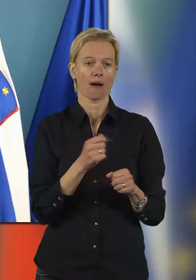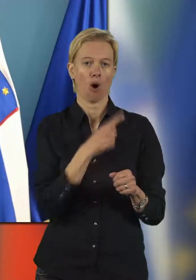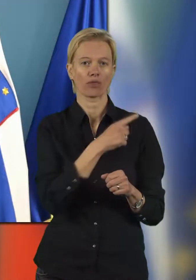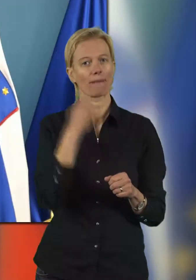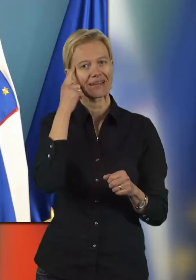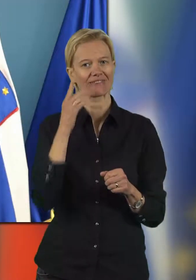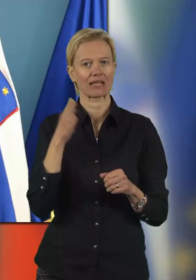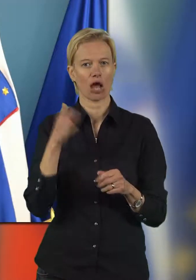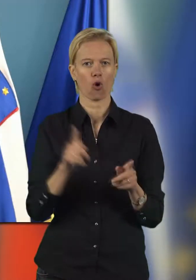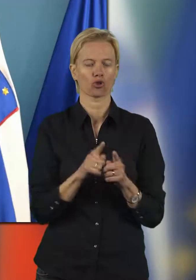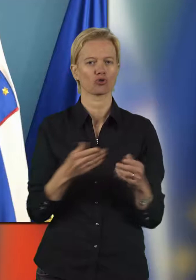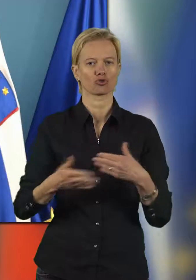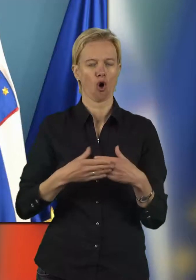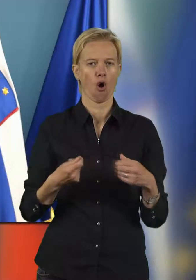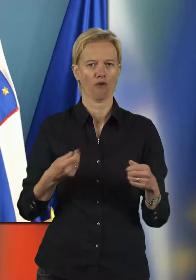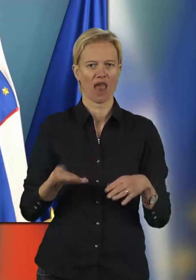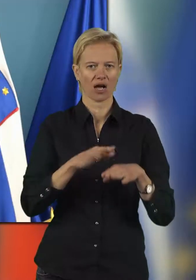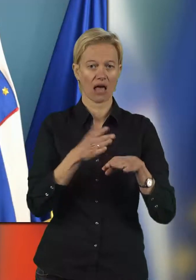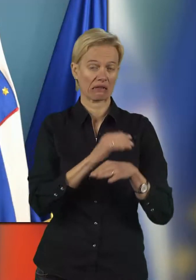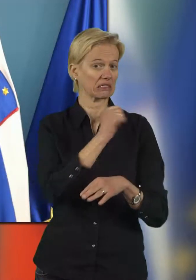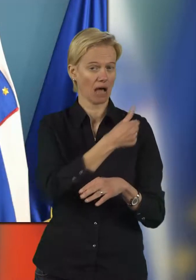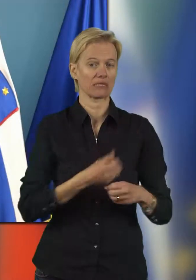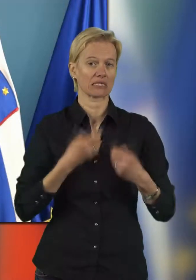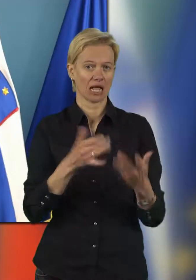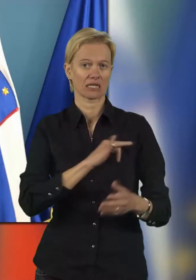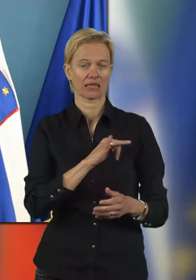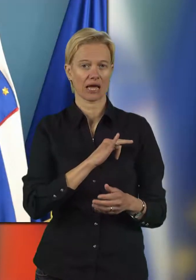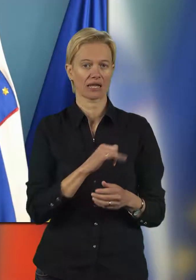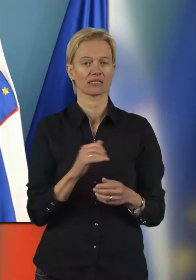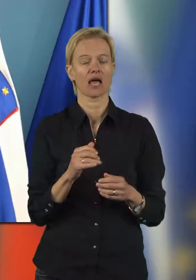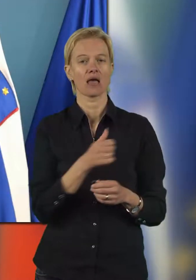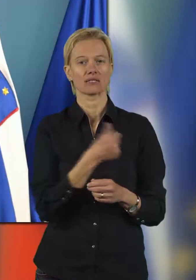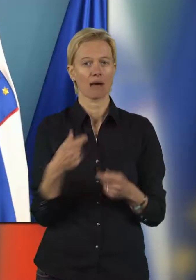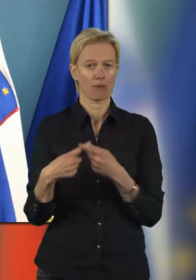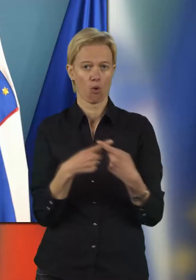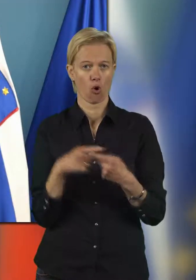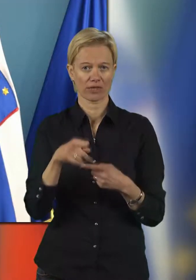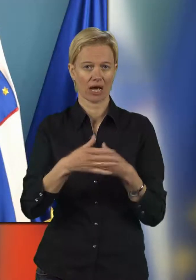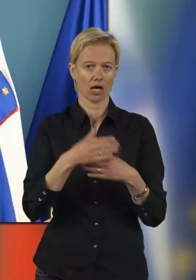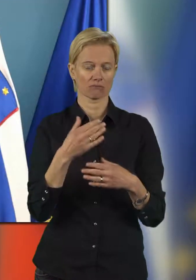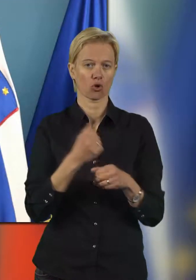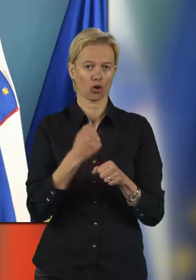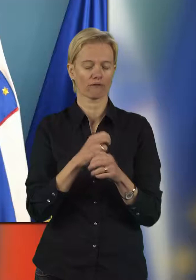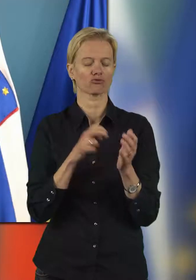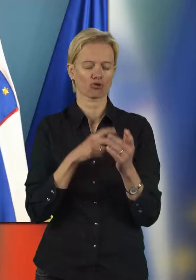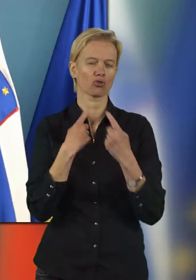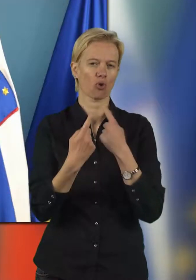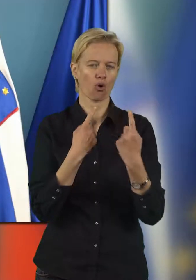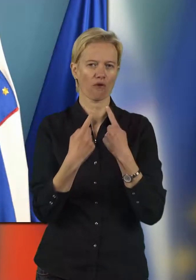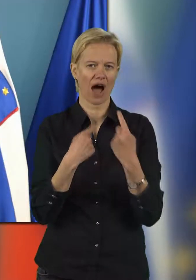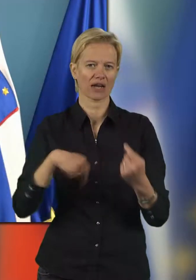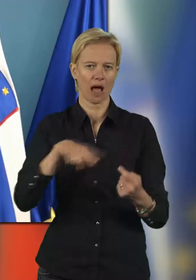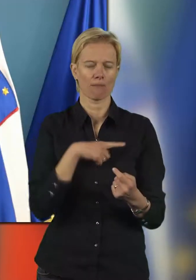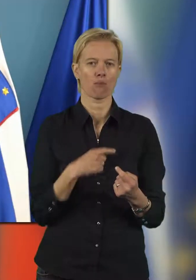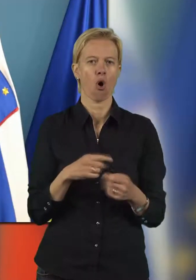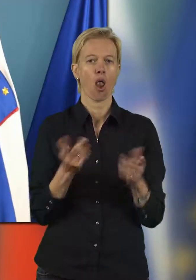tudi sami izrazili interes. Vse pogoje tega sodelovanja seveda še dogovarjamo.